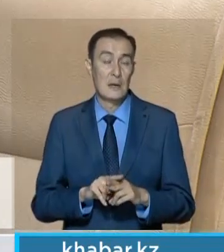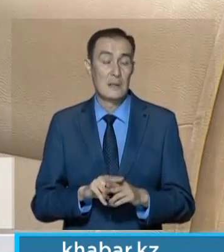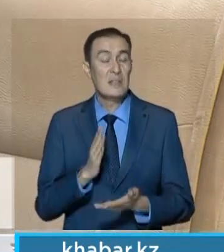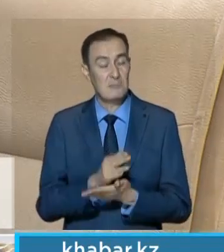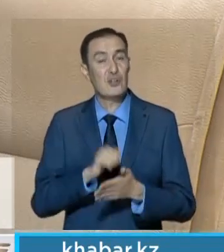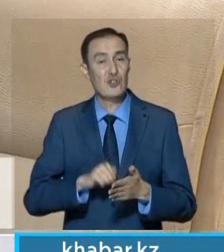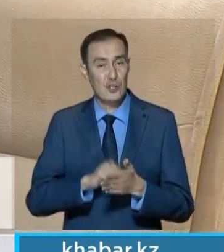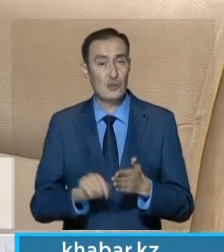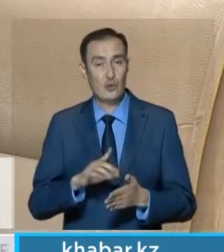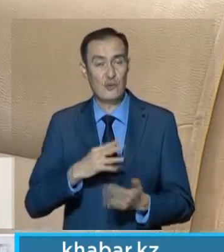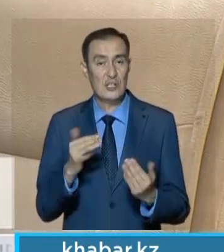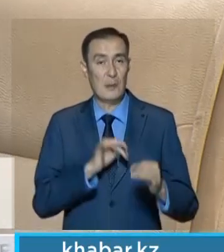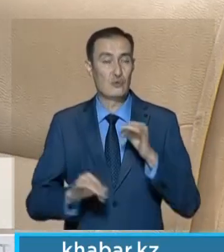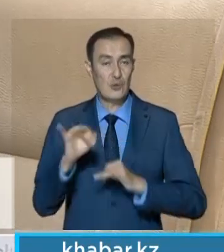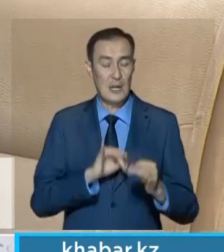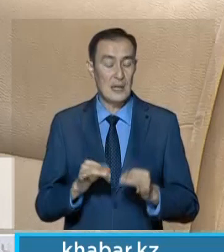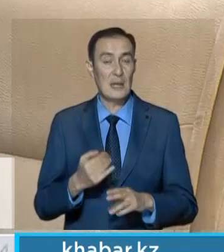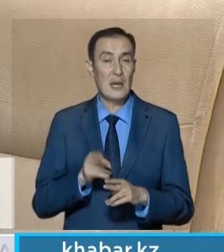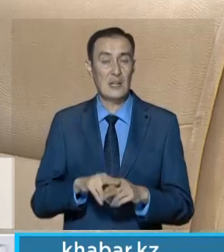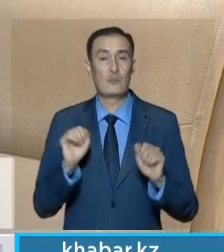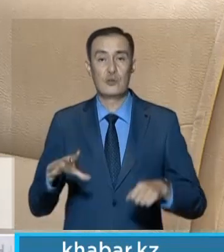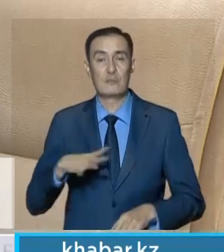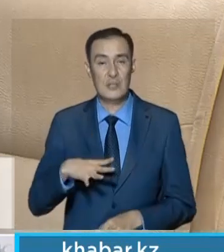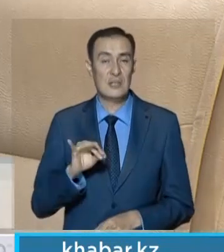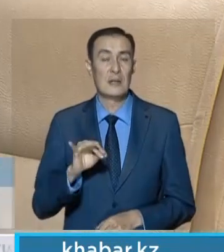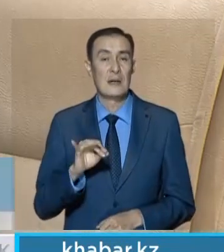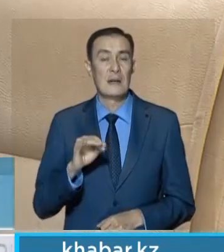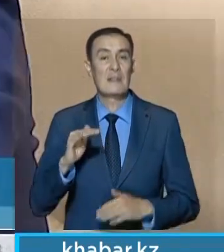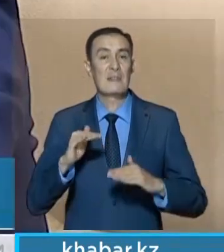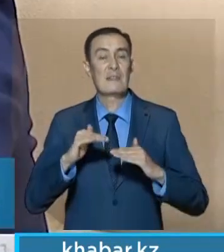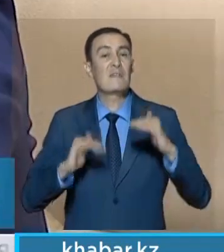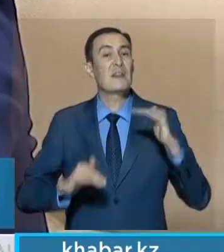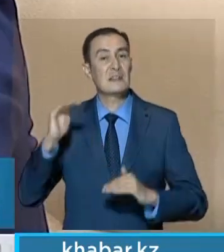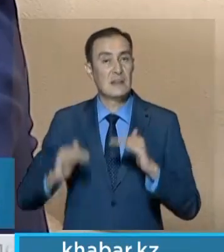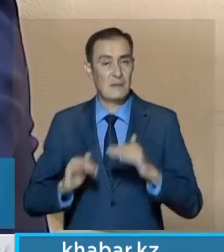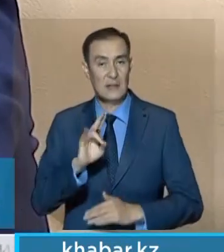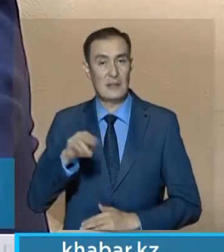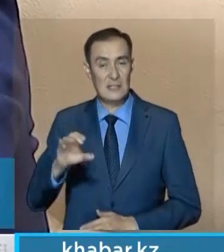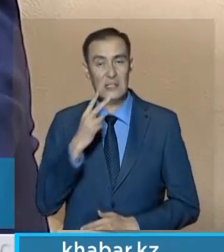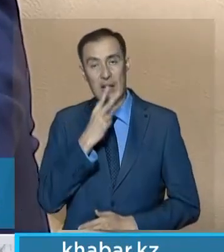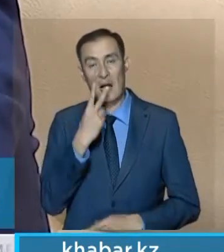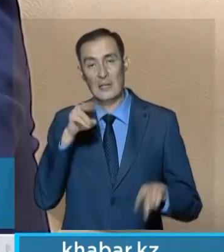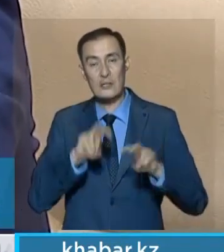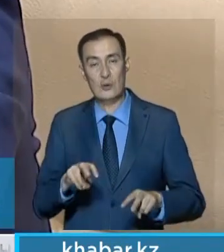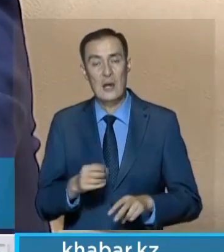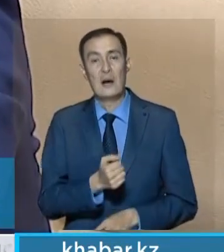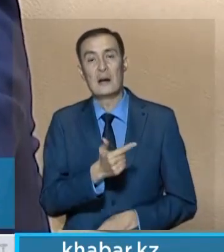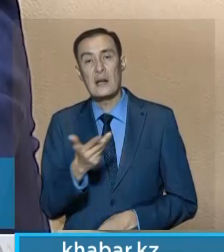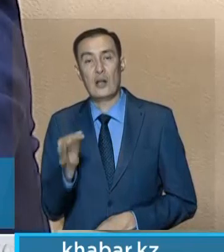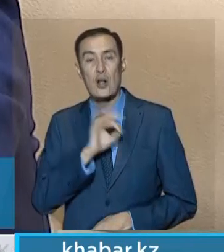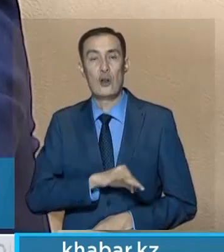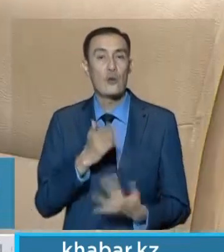причины, что мы сейчас обсуждаем. Причем это может и быть. И в том числе дифференцированный НДС. Также мы анализируем ряд льгот, которые многие из